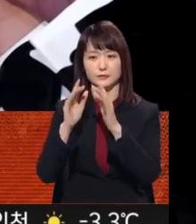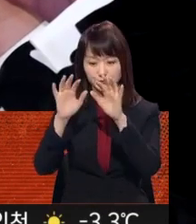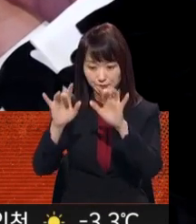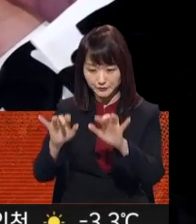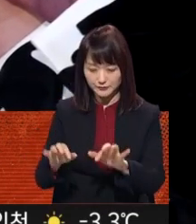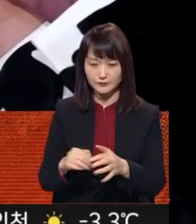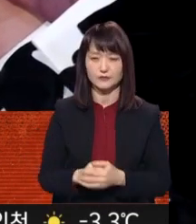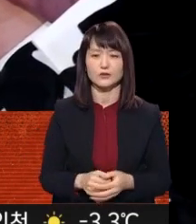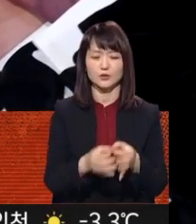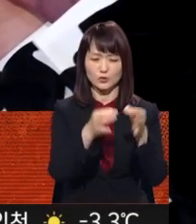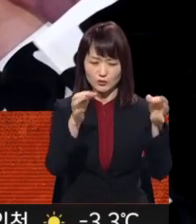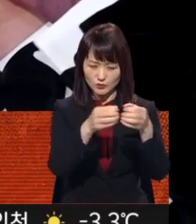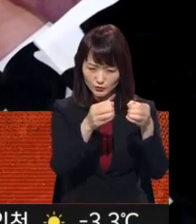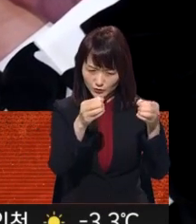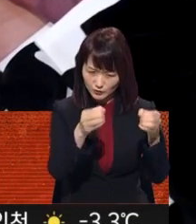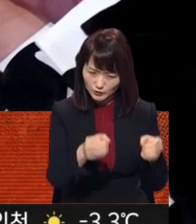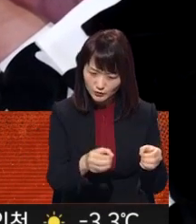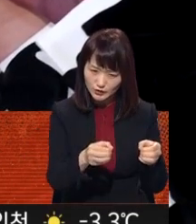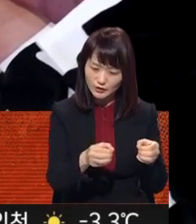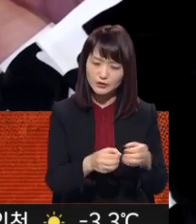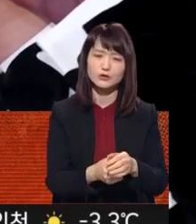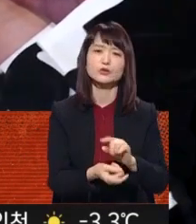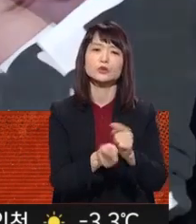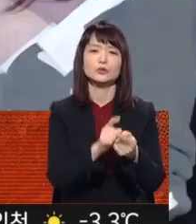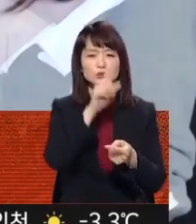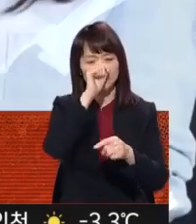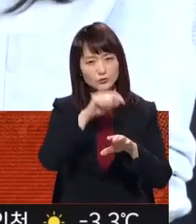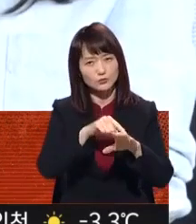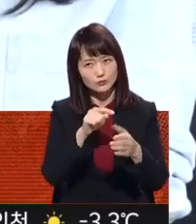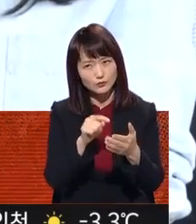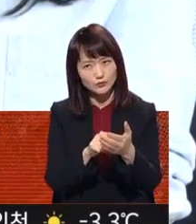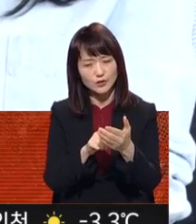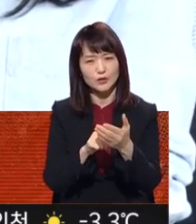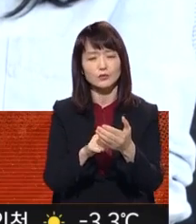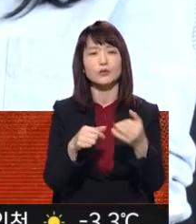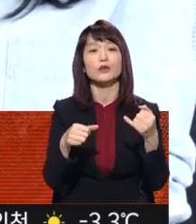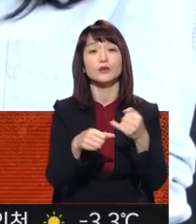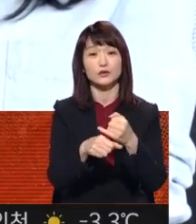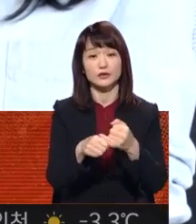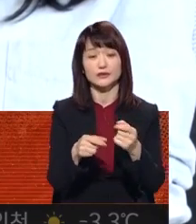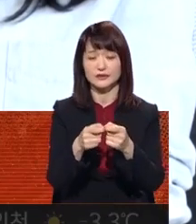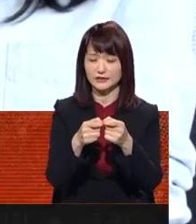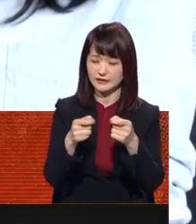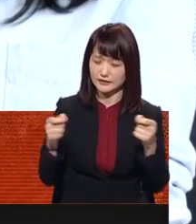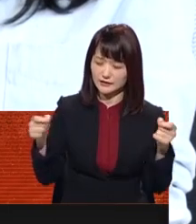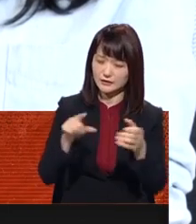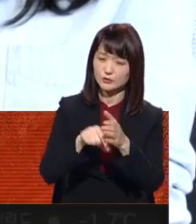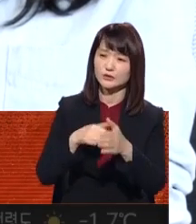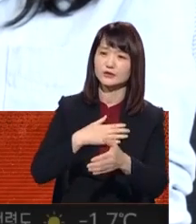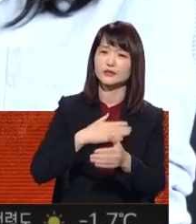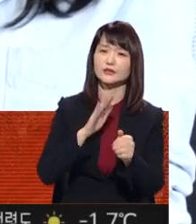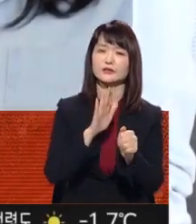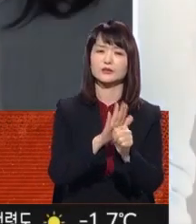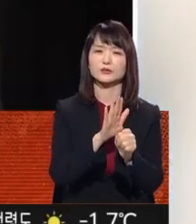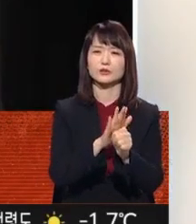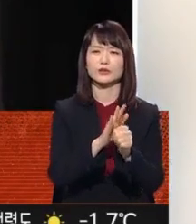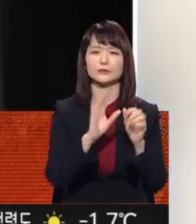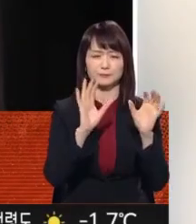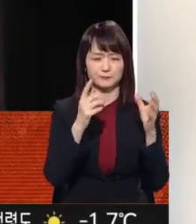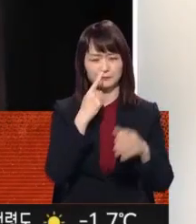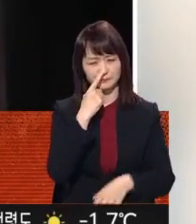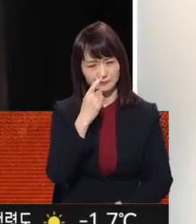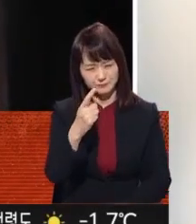분과 서로 의지하며 좋은 마음을 키우고 있습니다 긴 시간 동안 고맙게도 저를 응원해주고 저에게 항상 멋지다 멋지다 해주고